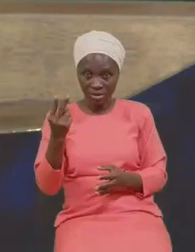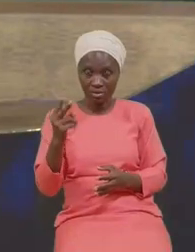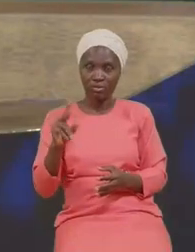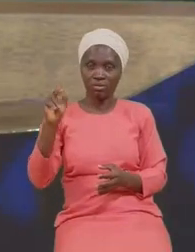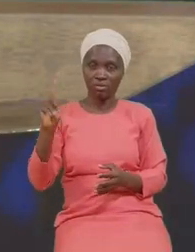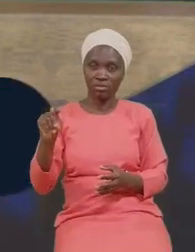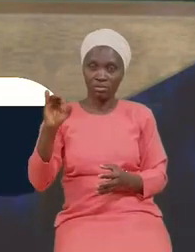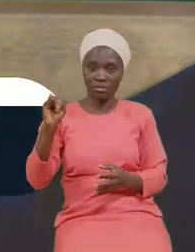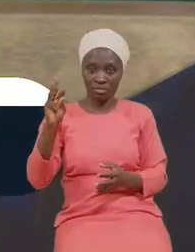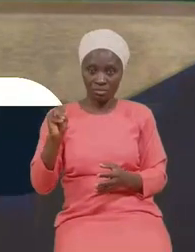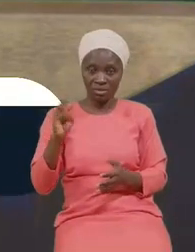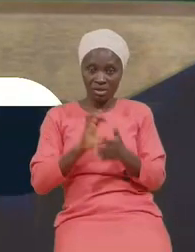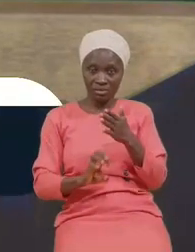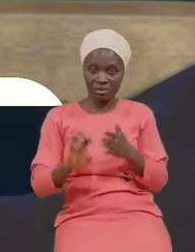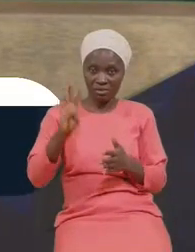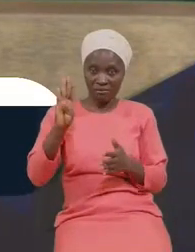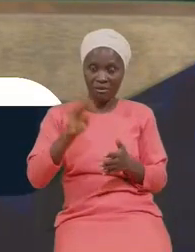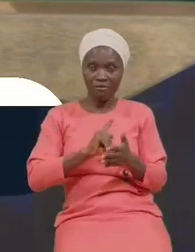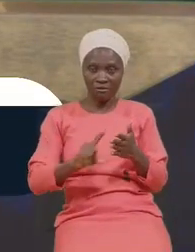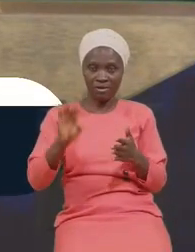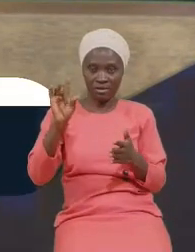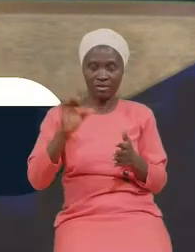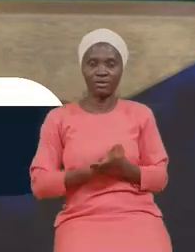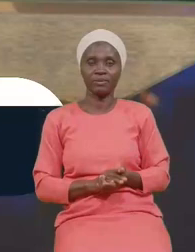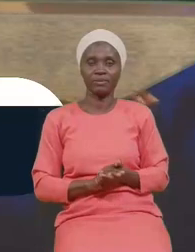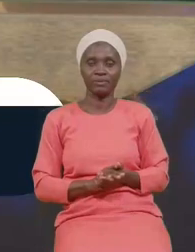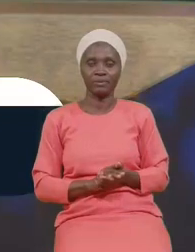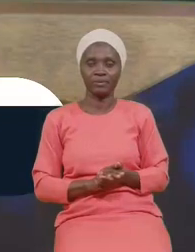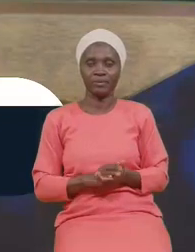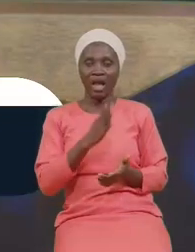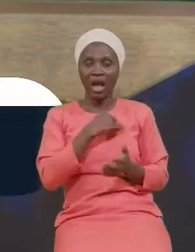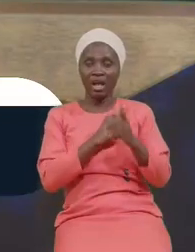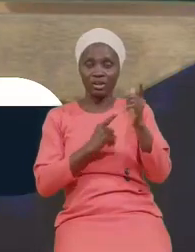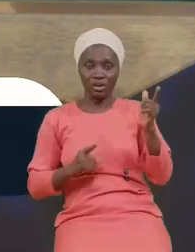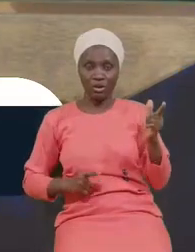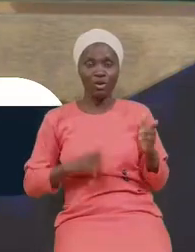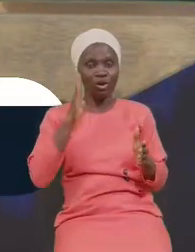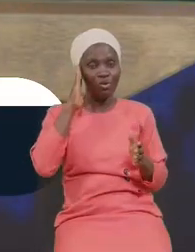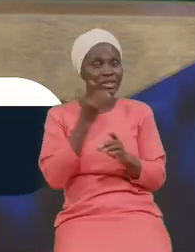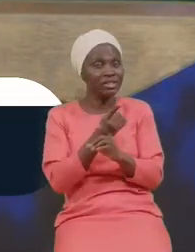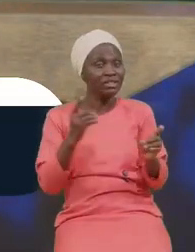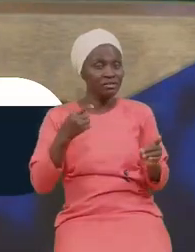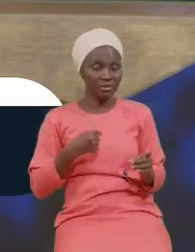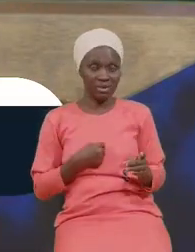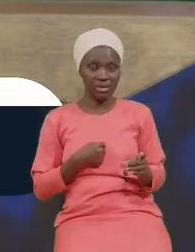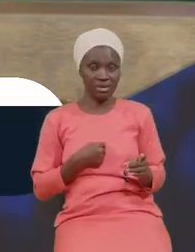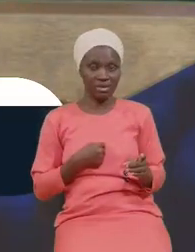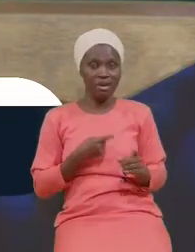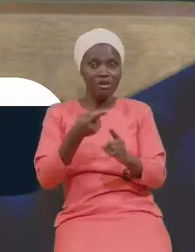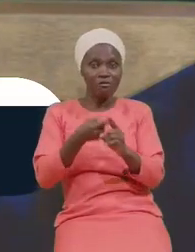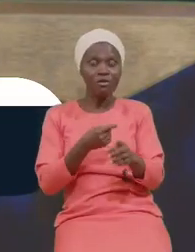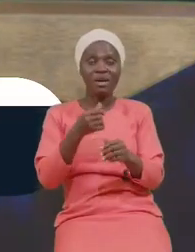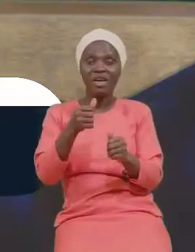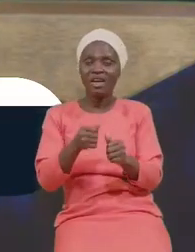deuxième Timothée 4-18 le Seigneur me délivrera de